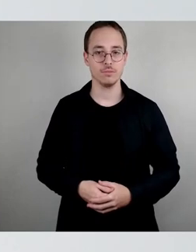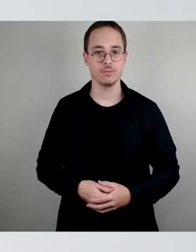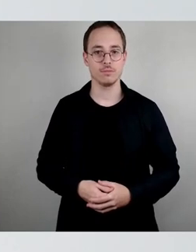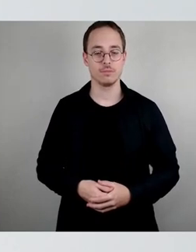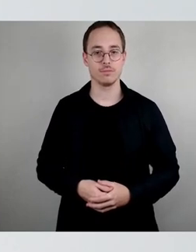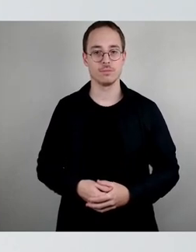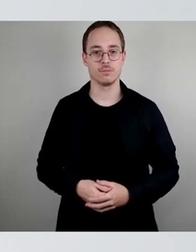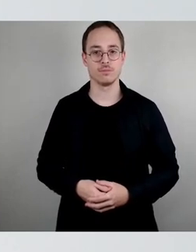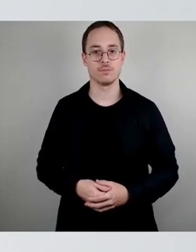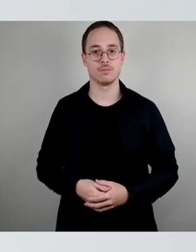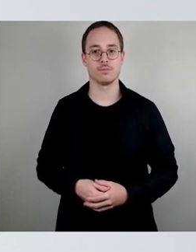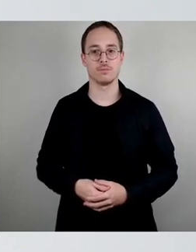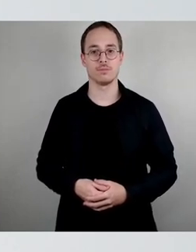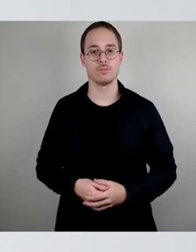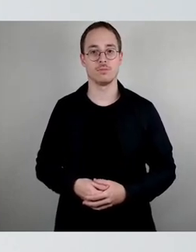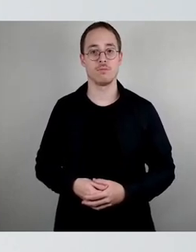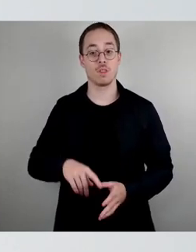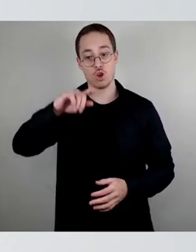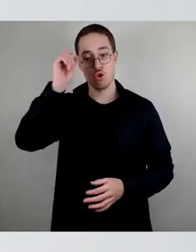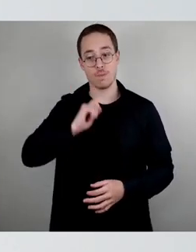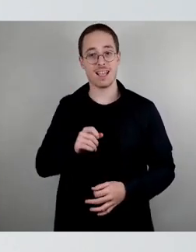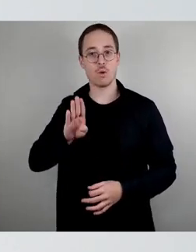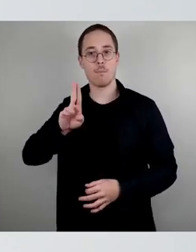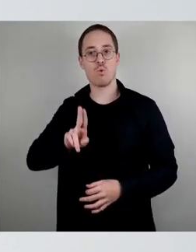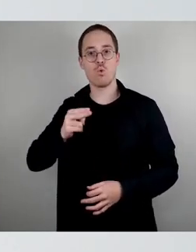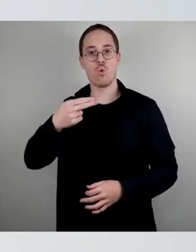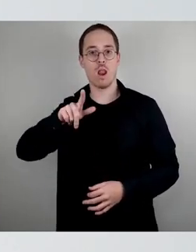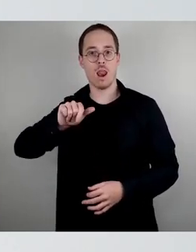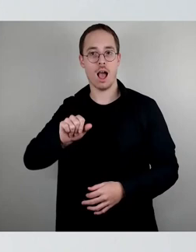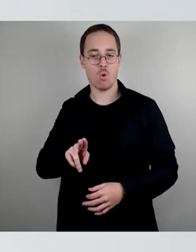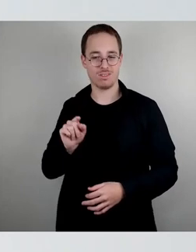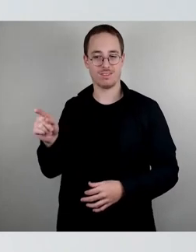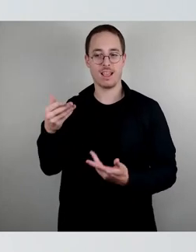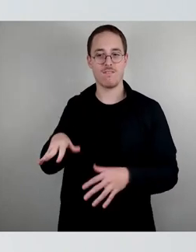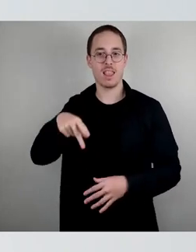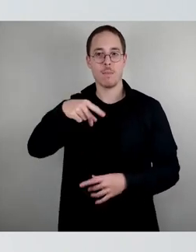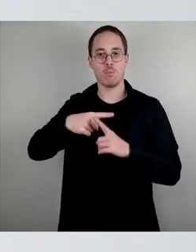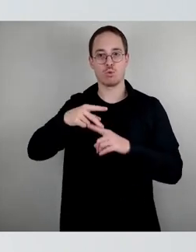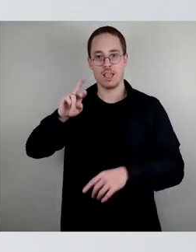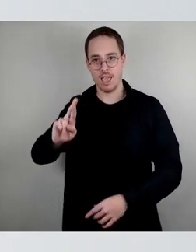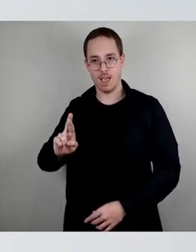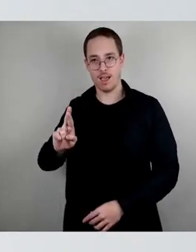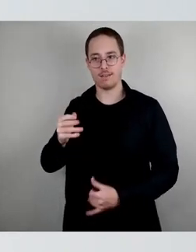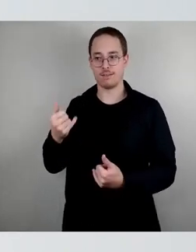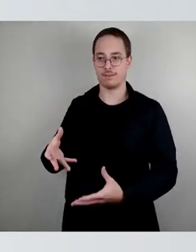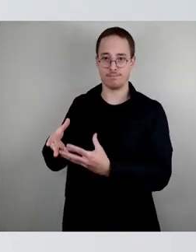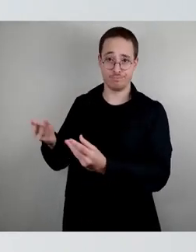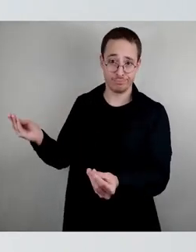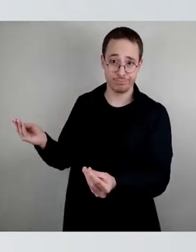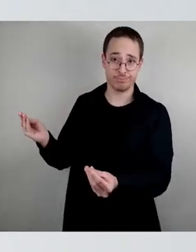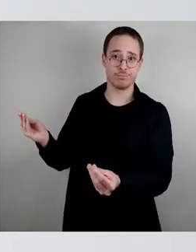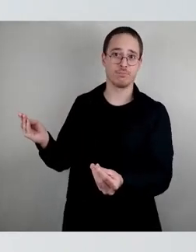des Gymnasiums Bülow einen Park-and-Ride-Platz gehabt. Der ist dann verloren gegangen. Und es besteht natürlich mit der hohen Anzahl